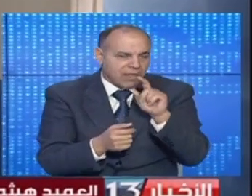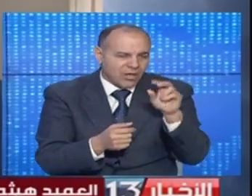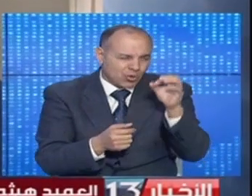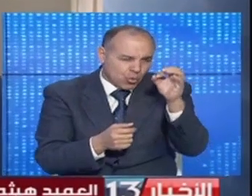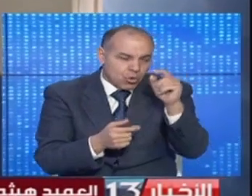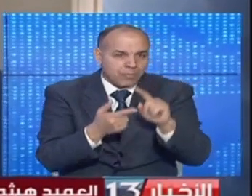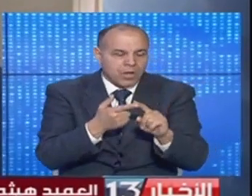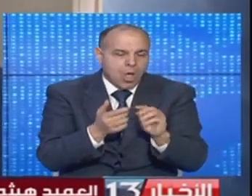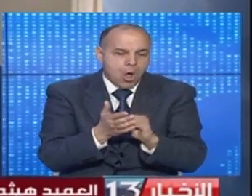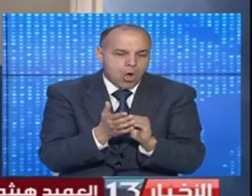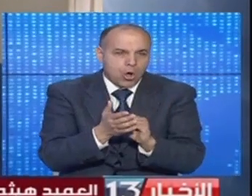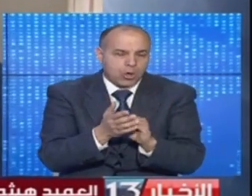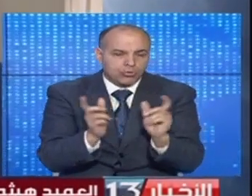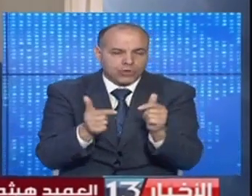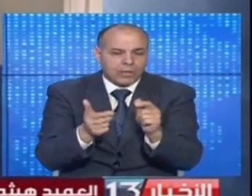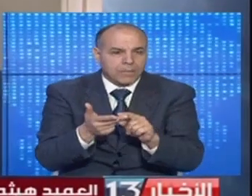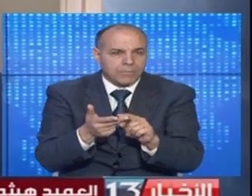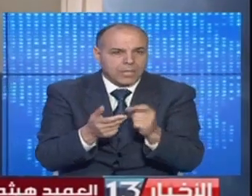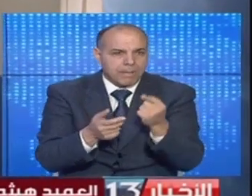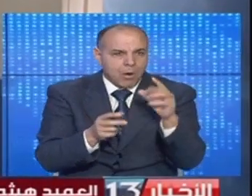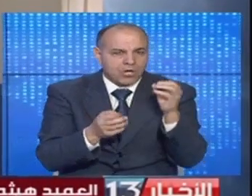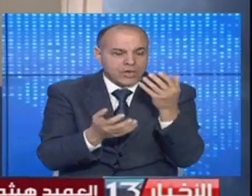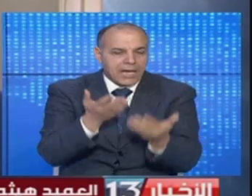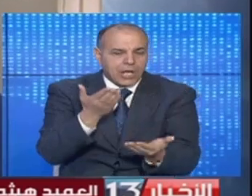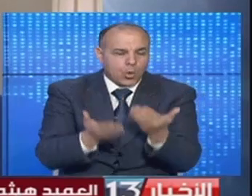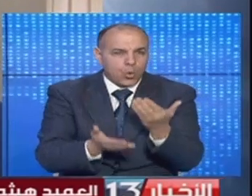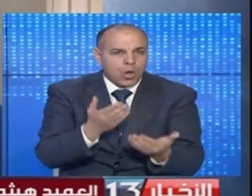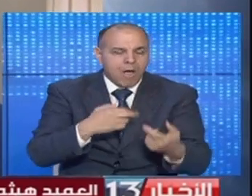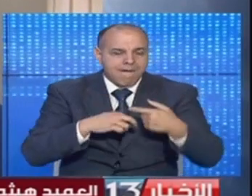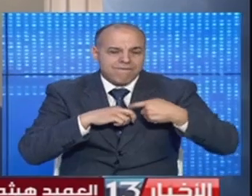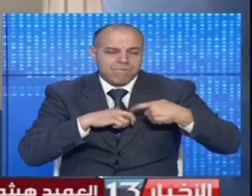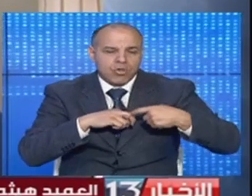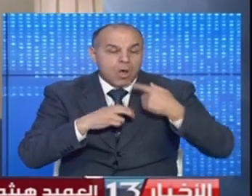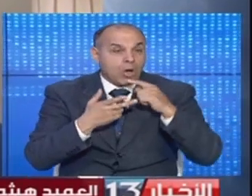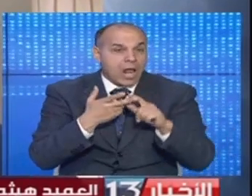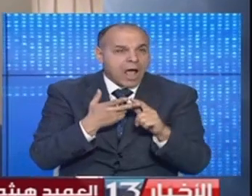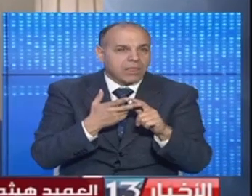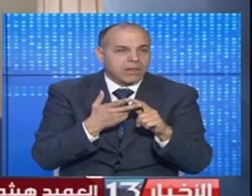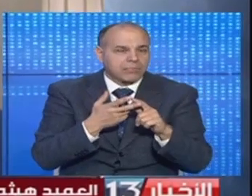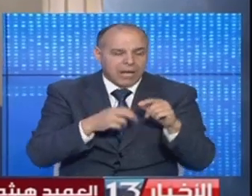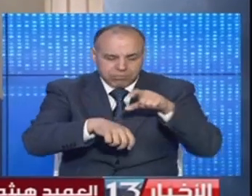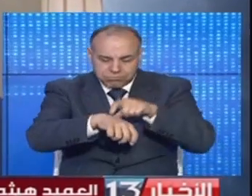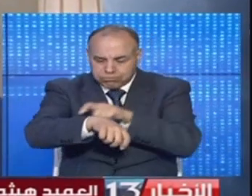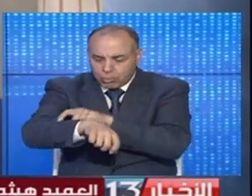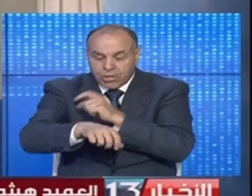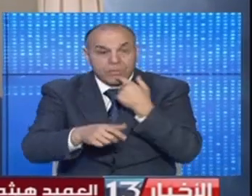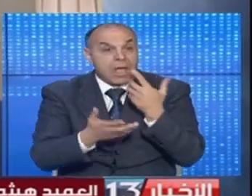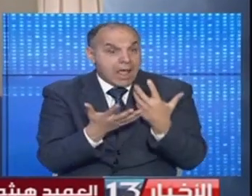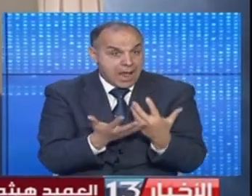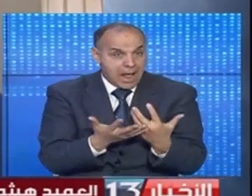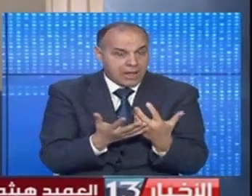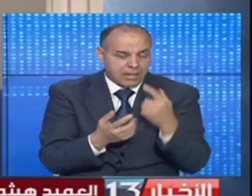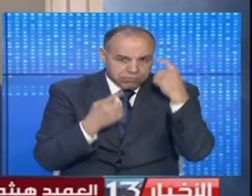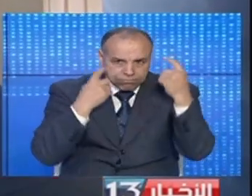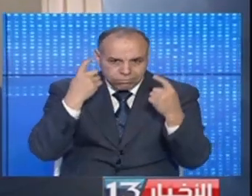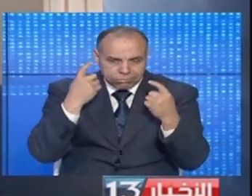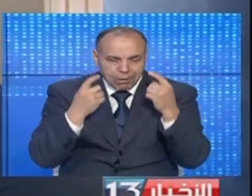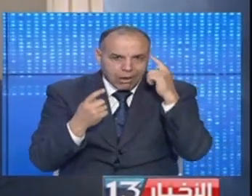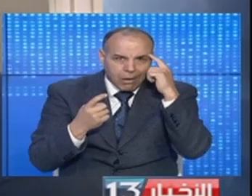وكذلك حجز مائه وعشره كيلوغرام من الفضه في شكل العمليه منطلق